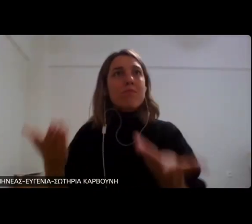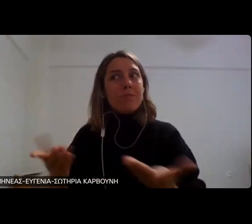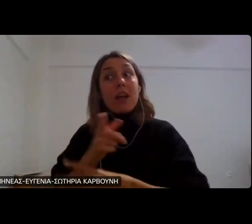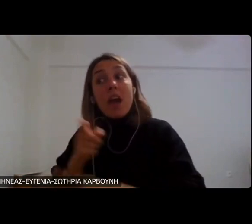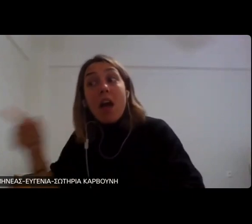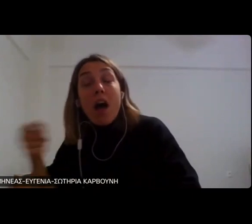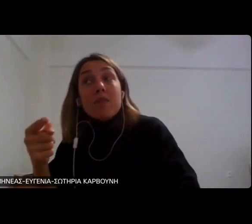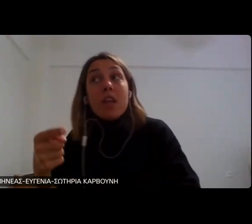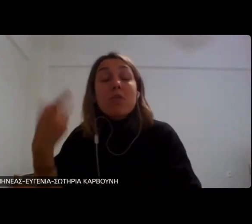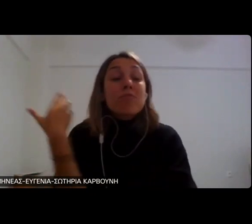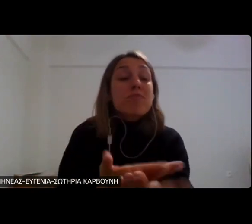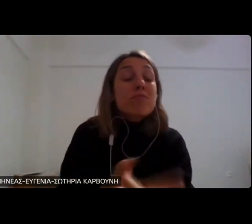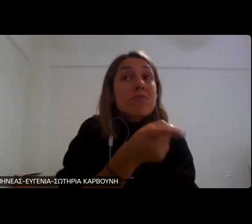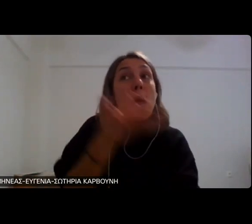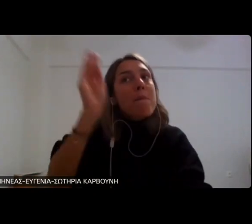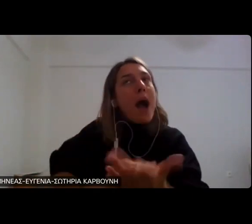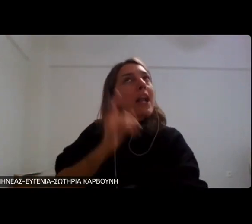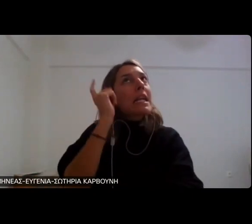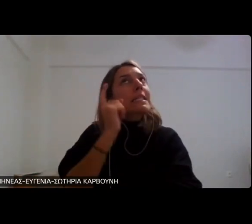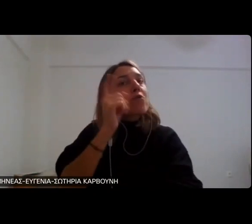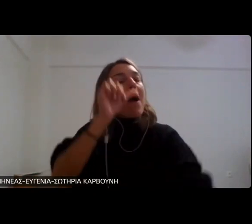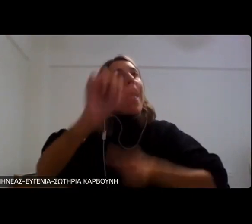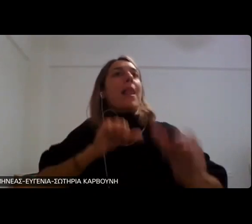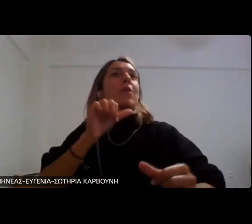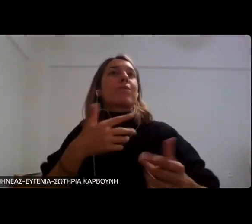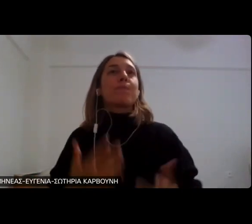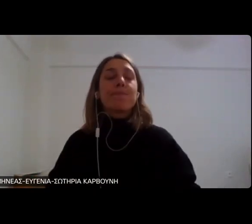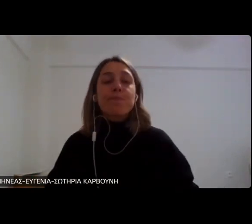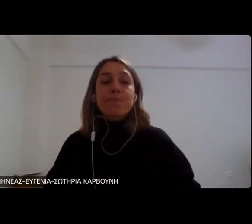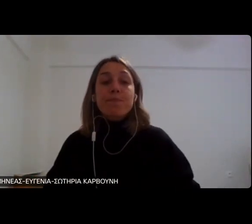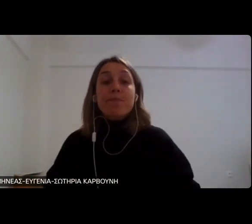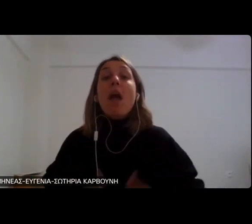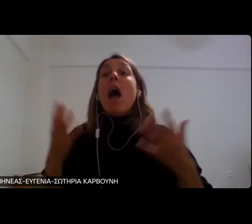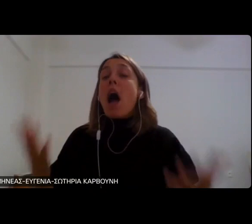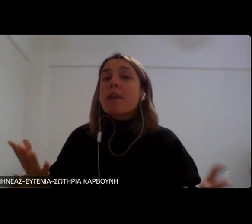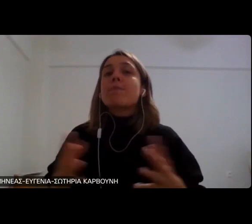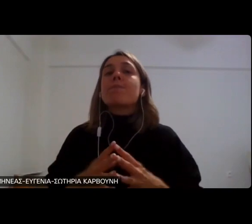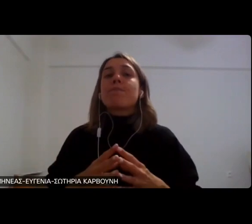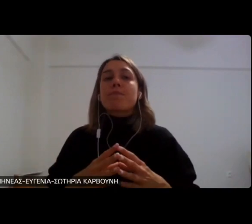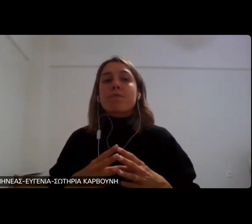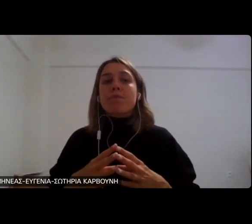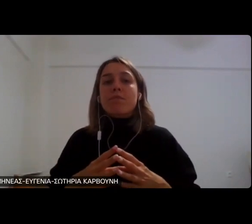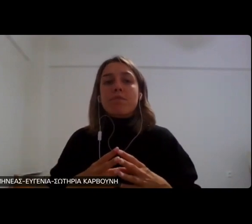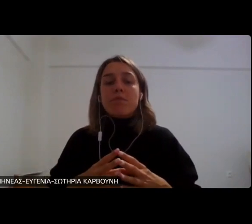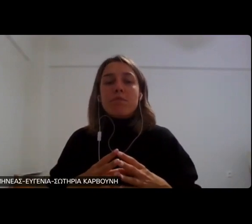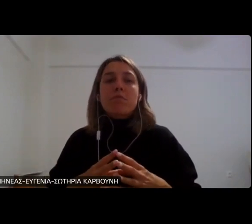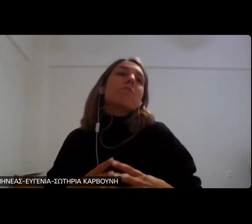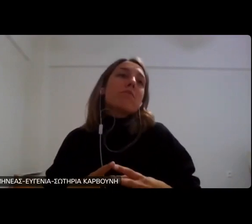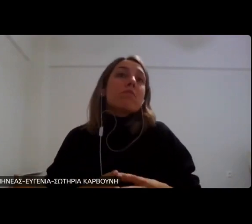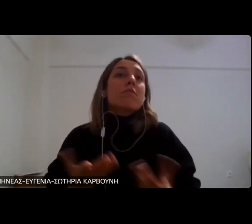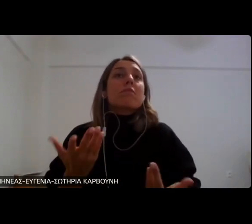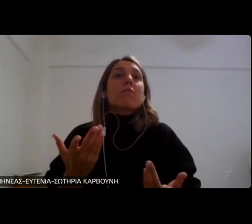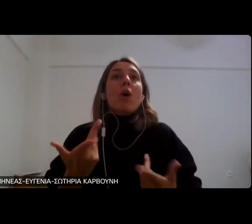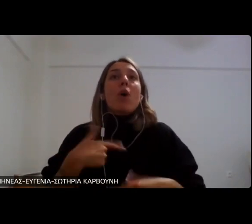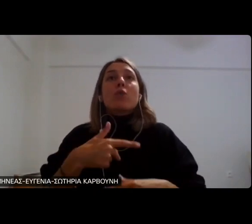αναθεωρήσουμε. Άρα λοιπόν, πολύ σωστά το θέτετε. Υπάρχει μια εισήγηση ενός μέσου